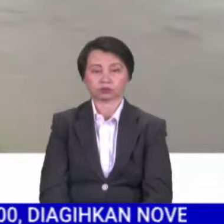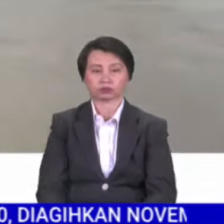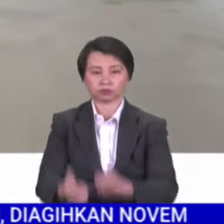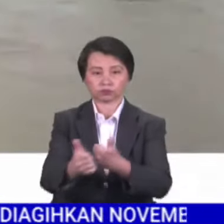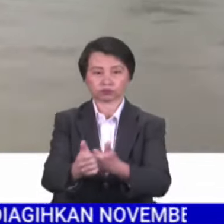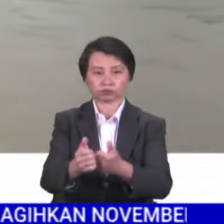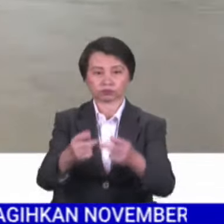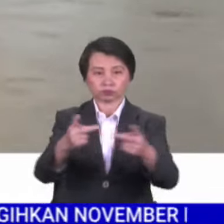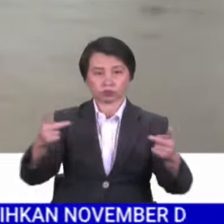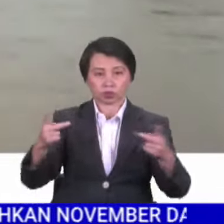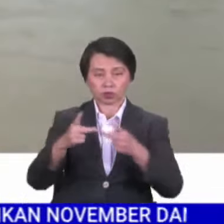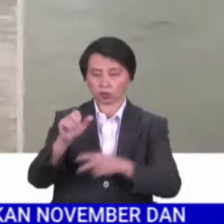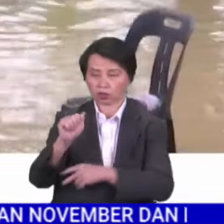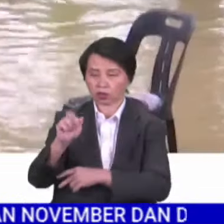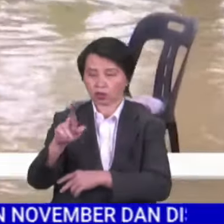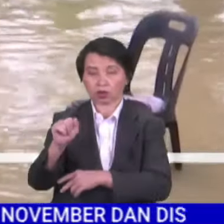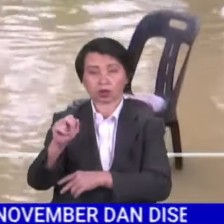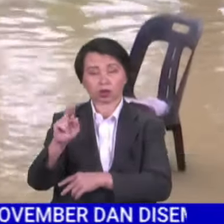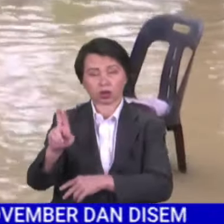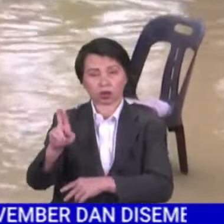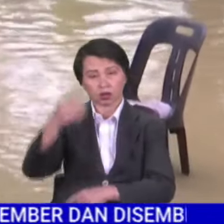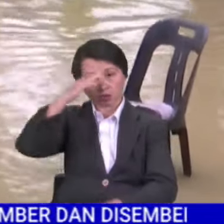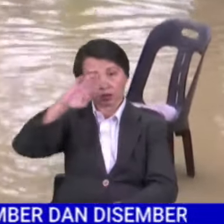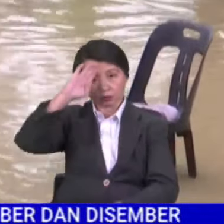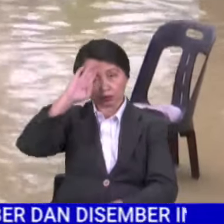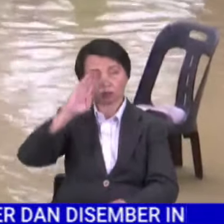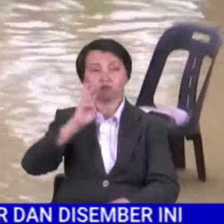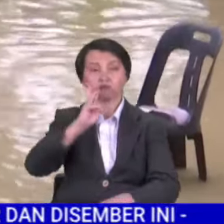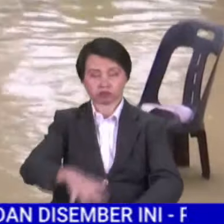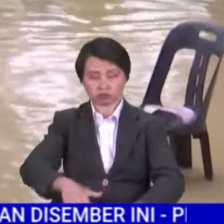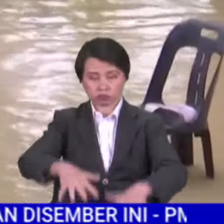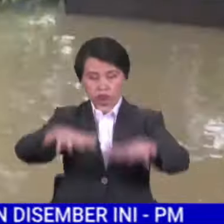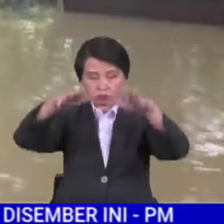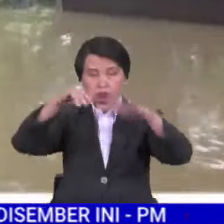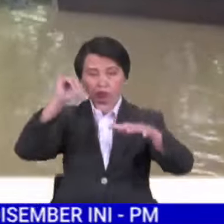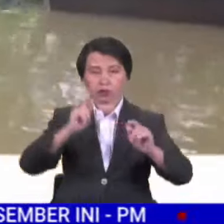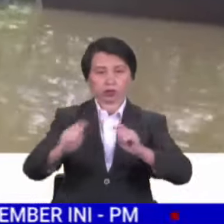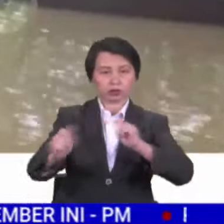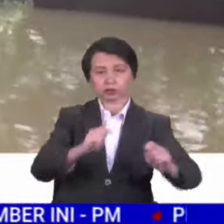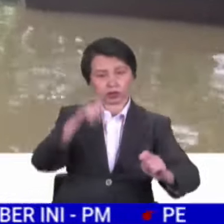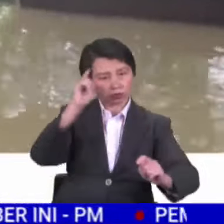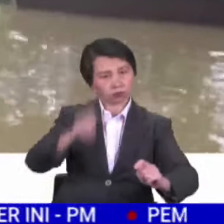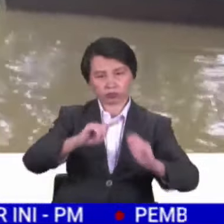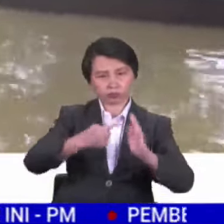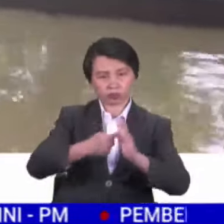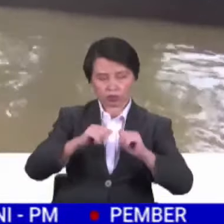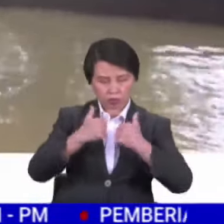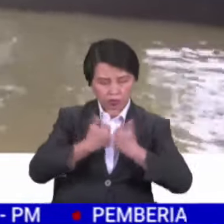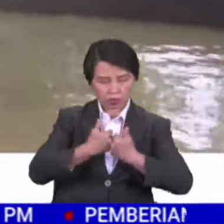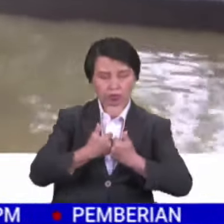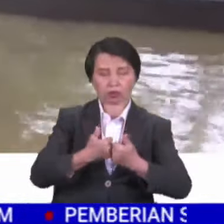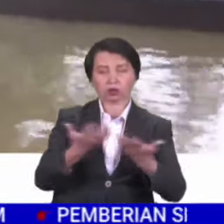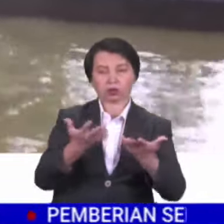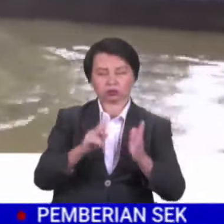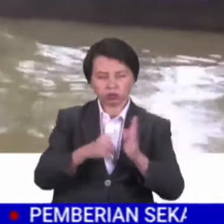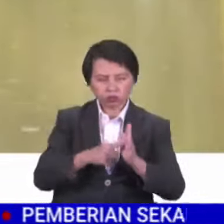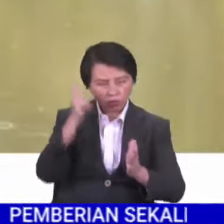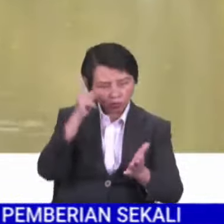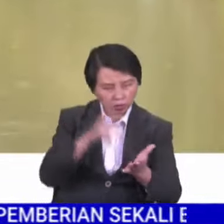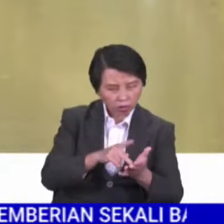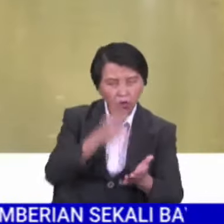Berikutan beberapa kawasan di Arau Perlis yang dilanda banjir sejak semalam, tindakan segera perlu digerakkan agensi terlibat. Antara punca